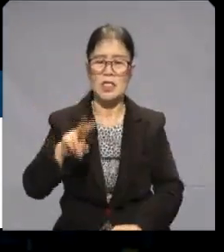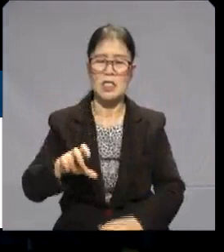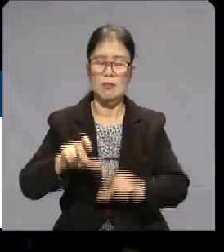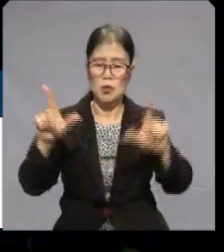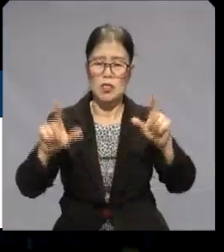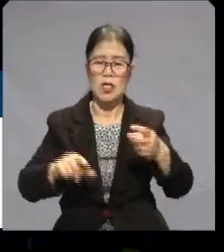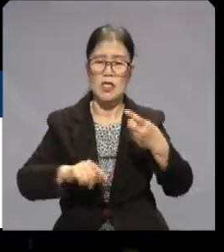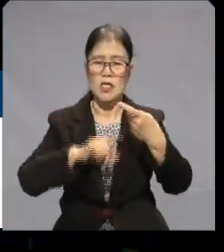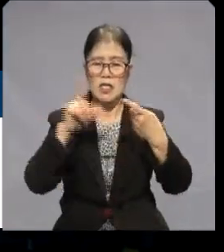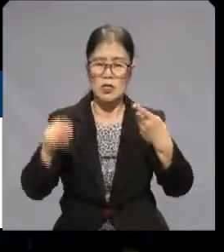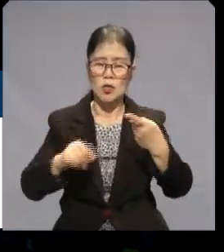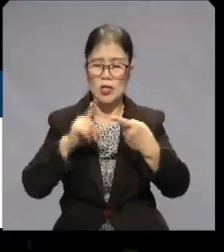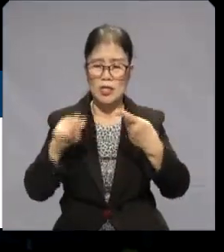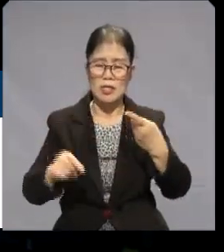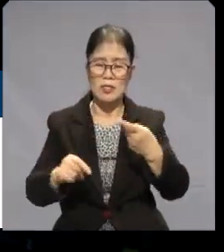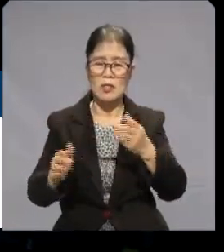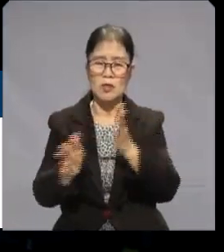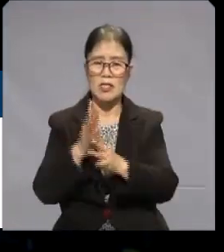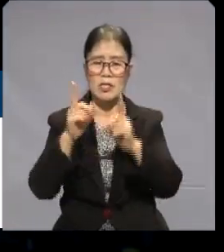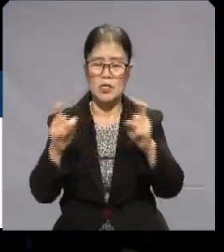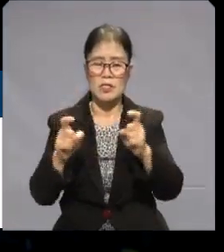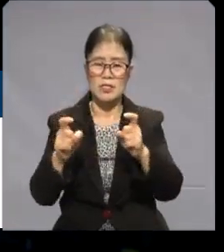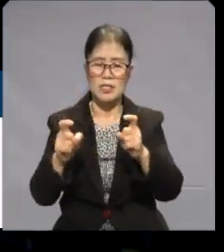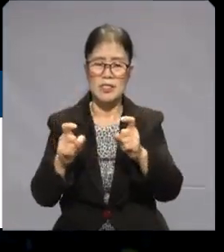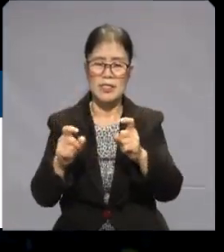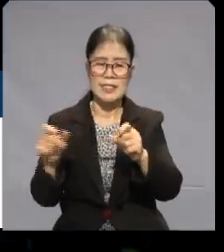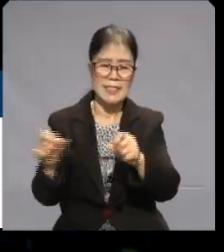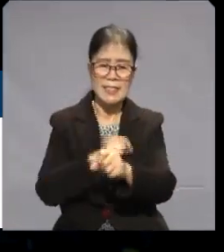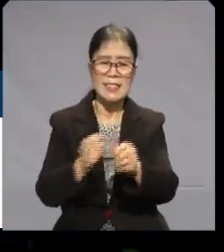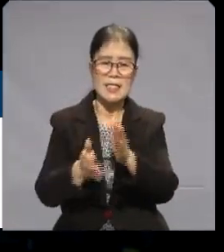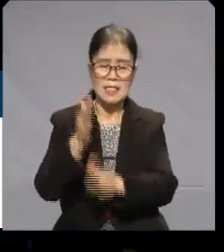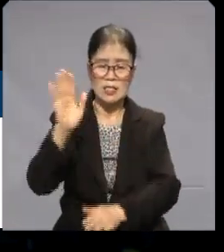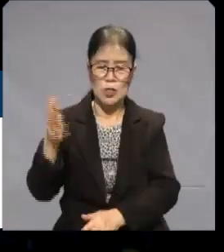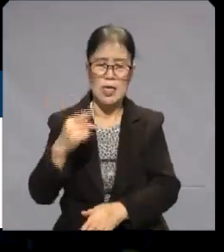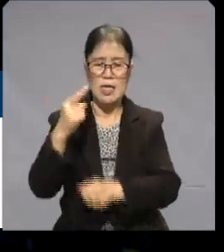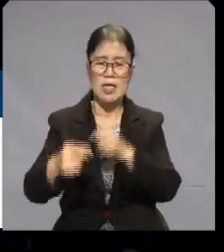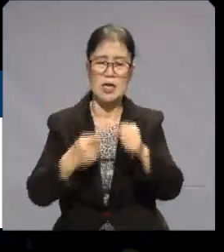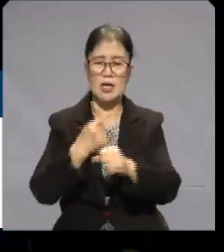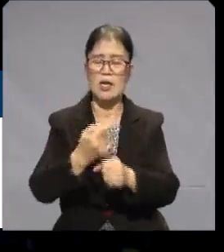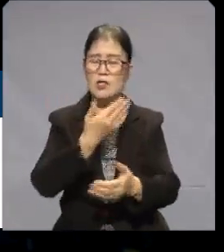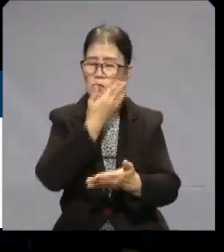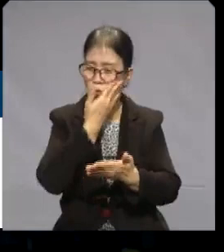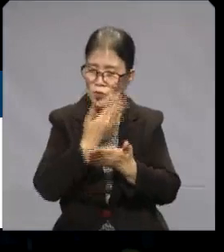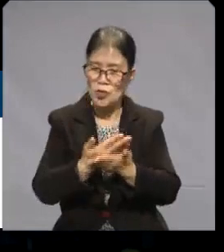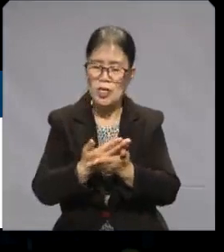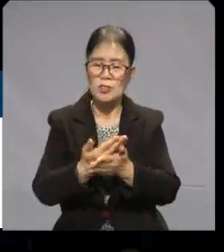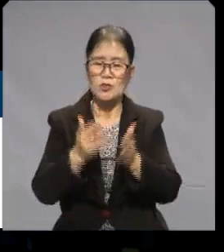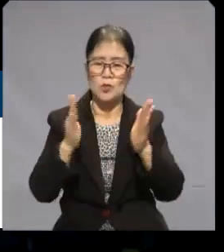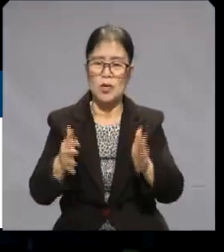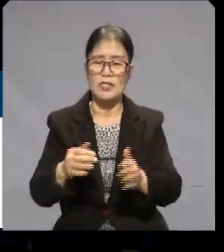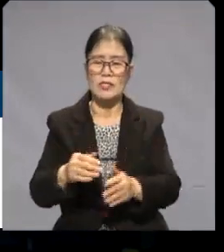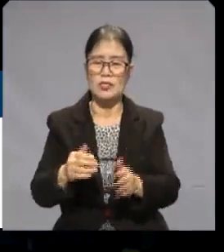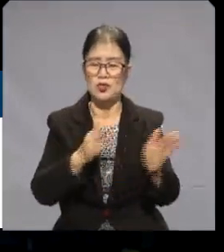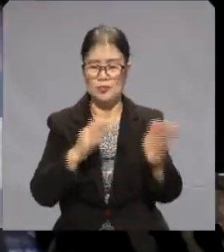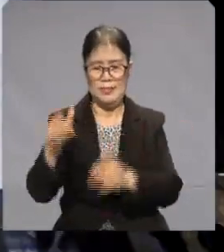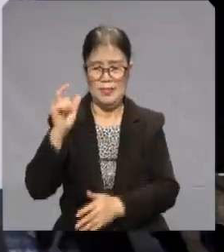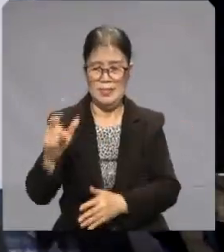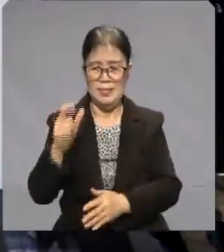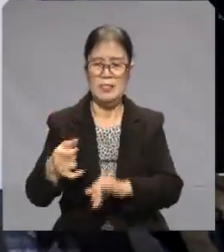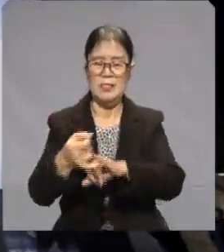2025년 1월에는 화성시가 특례시가 됩니다. 1년의 소중한 시간 동안 단단히